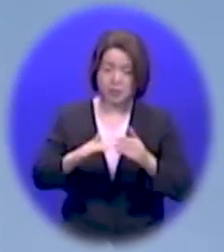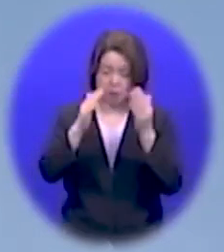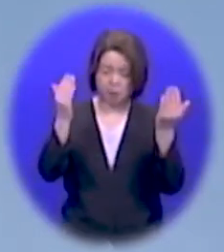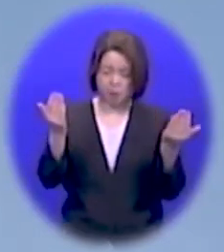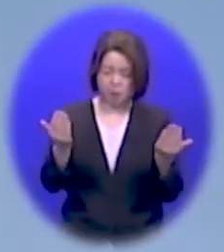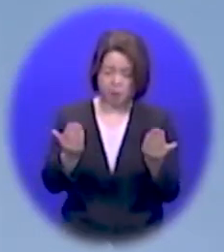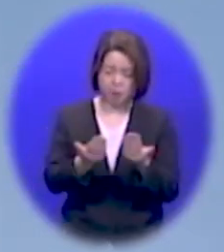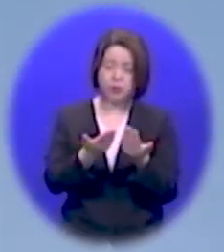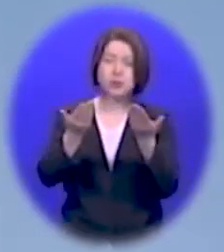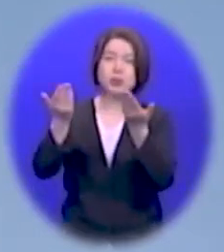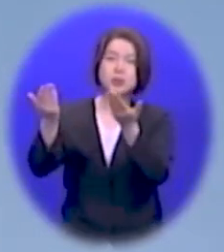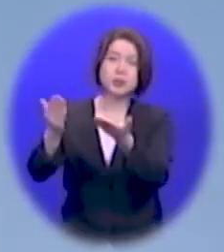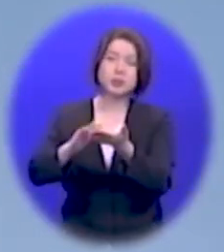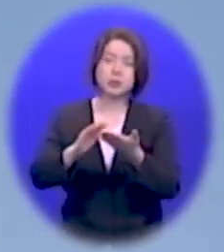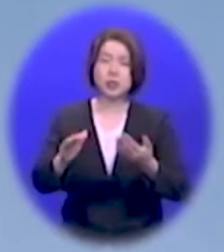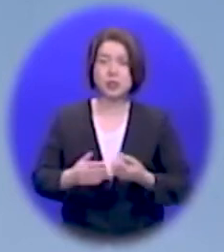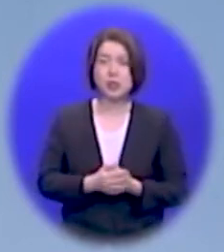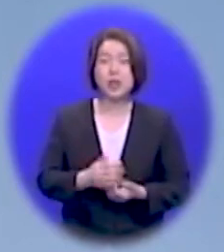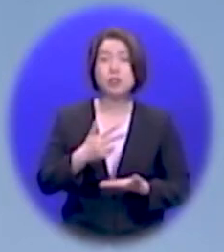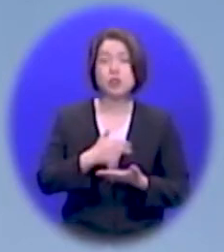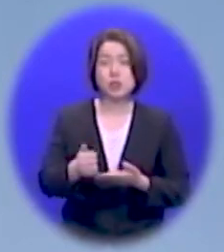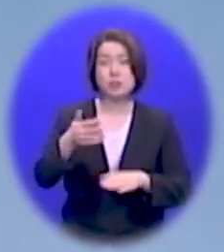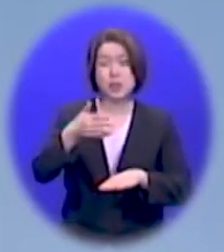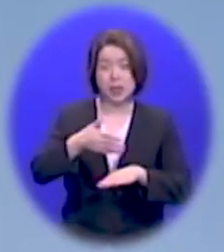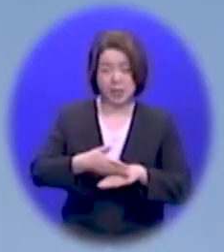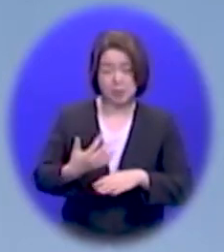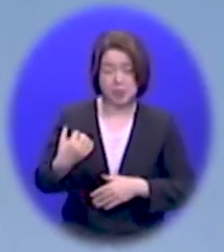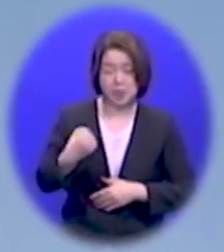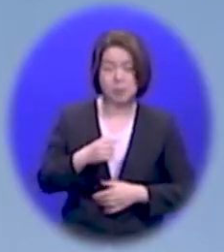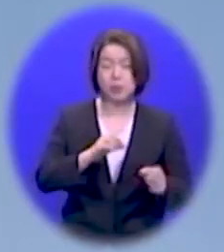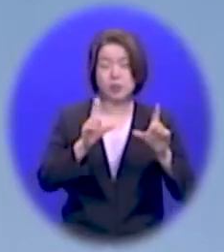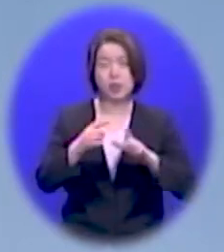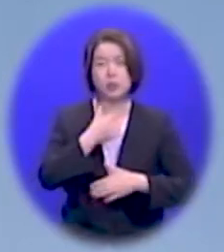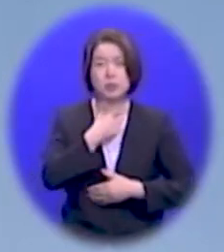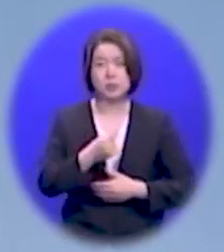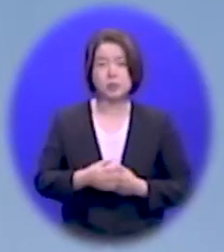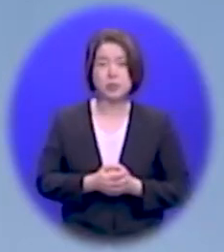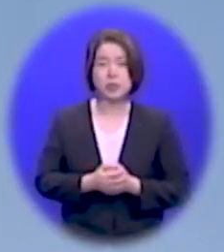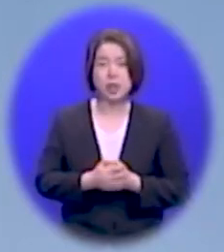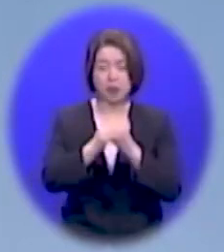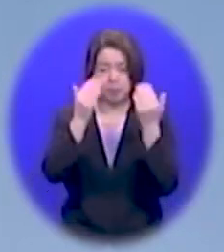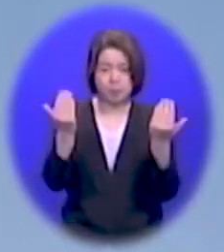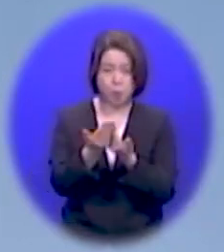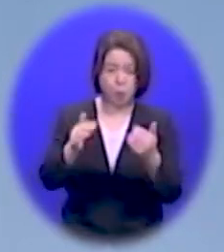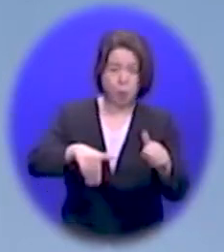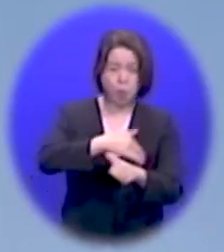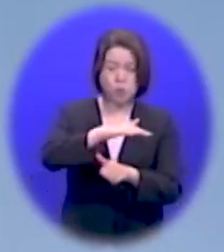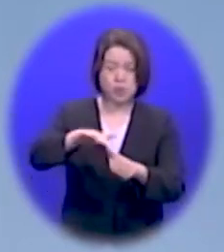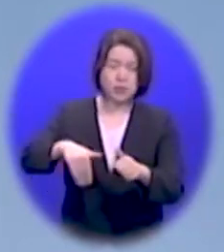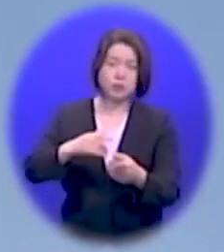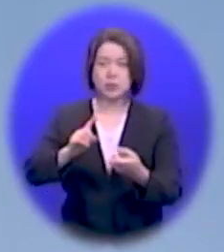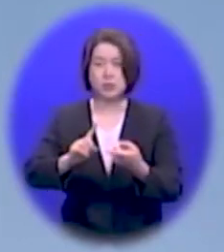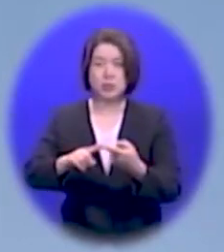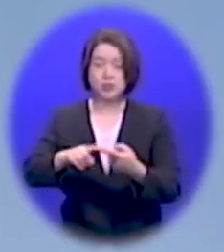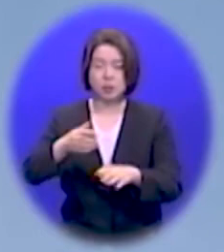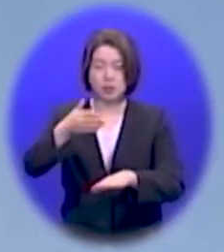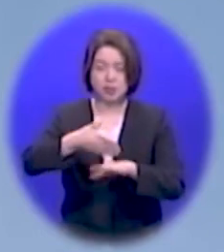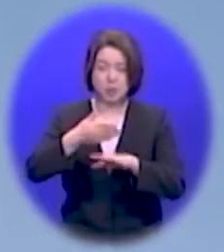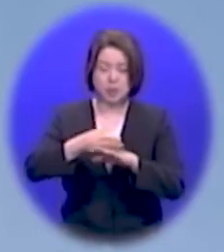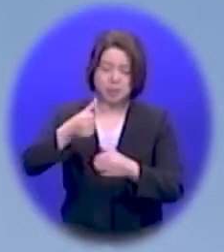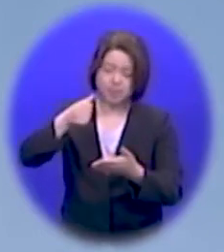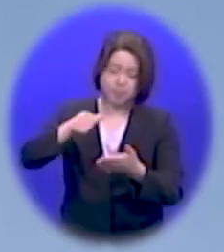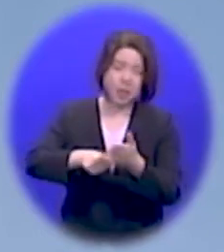걸겠습니다 주님 감사함으로 만 살겠습니다 모든 상황에 대해서 감사로 도장을 찍게